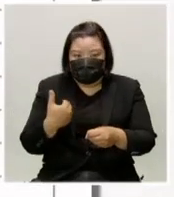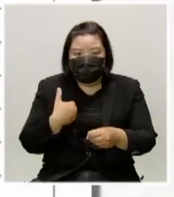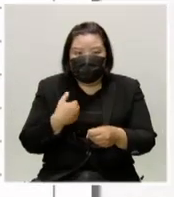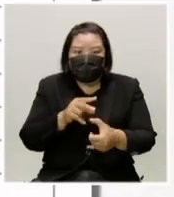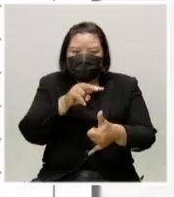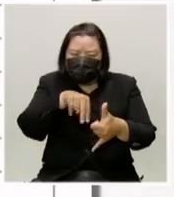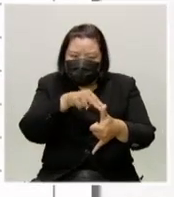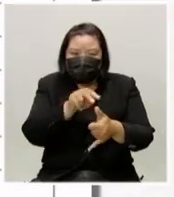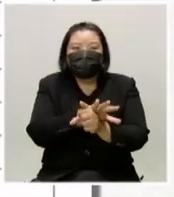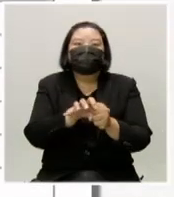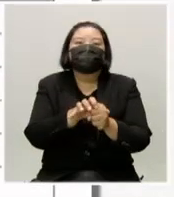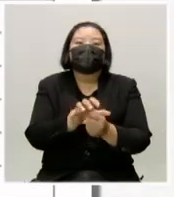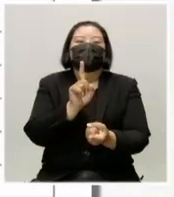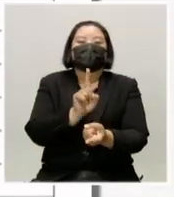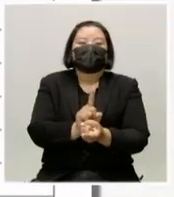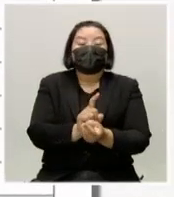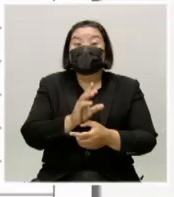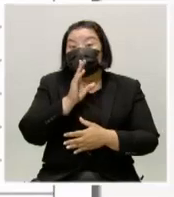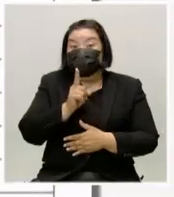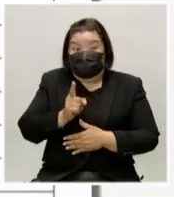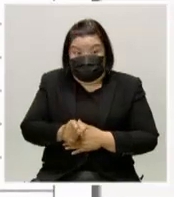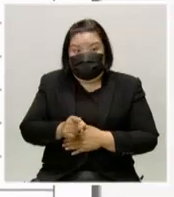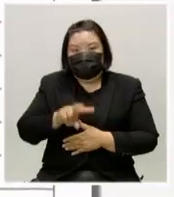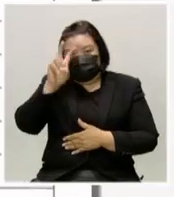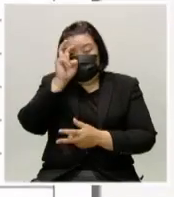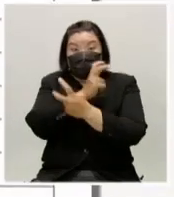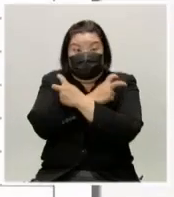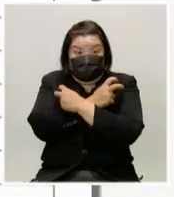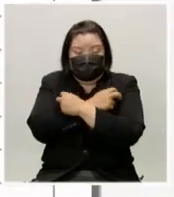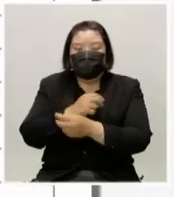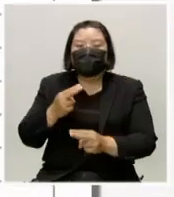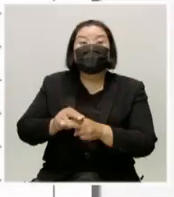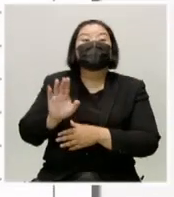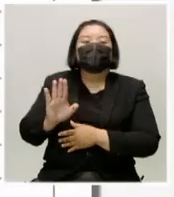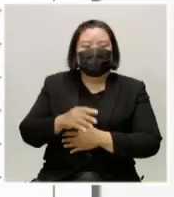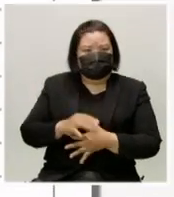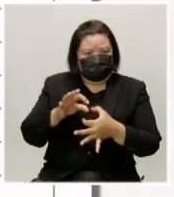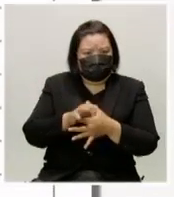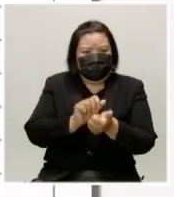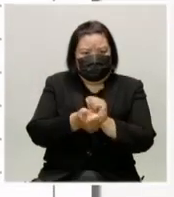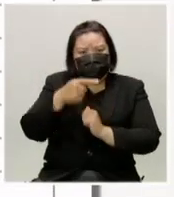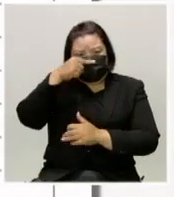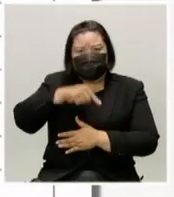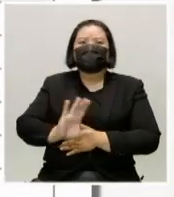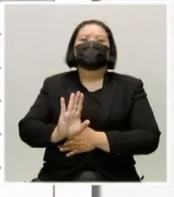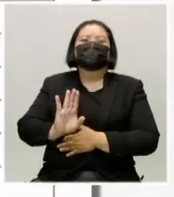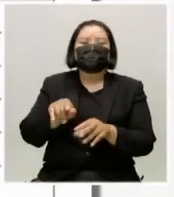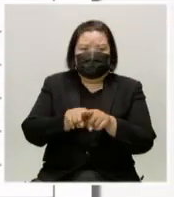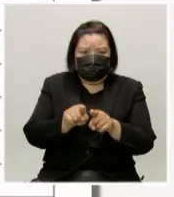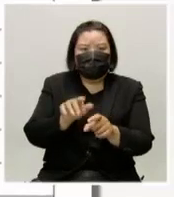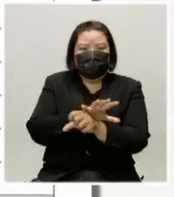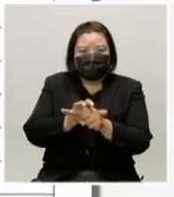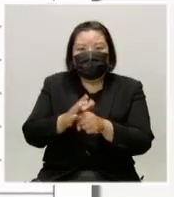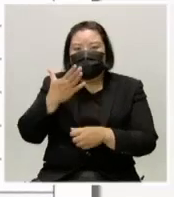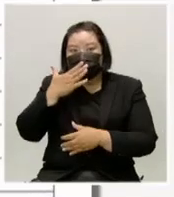ล่าวโดยหลักแล้วคือหากต้นตอมาจากอียิปต์ไม่ควรเรียกสายพันธุ์ไทยก็เหมือนกันกับที่ประเทศญี่ปุ่นพบสายพัน